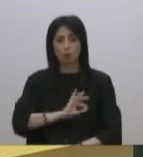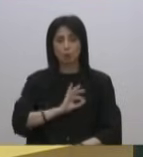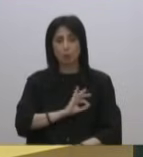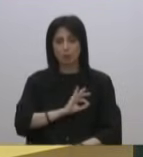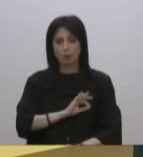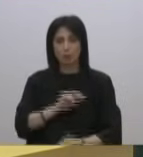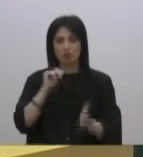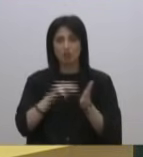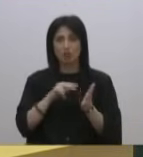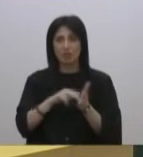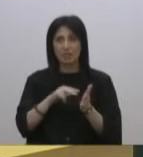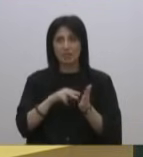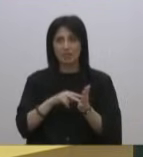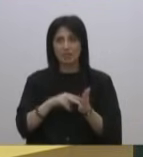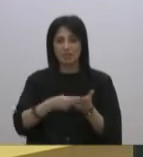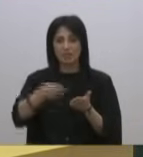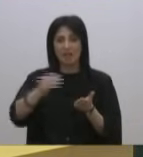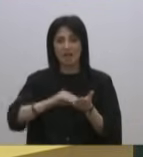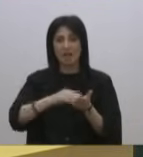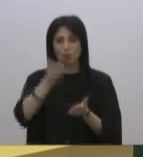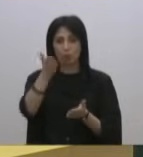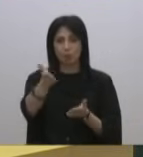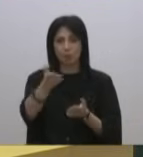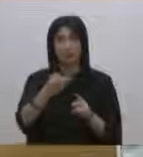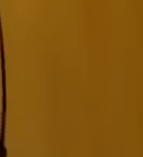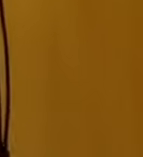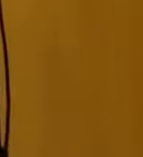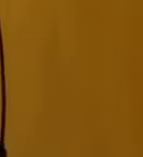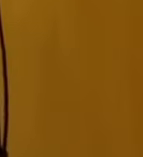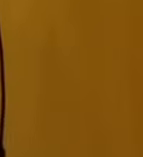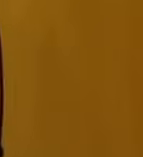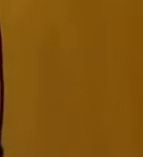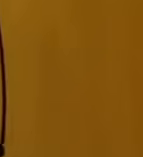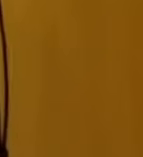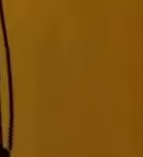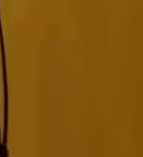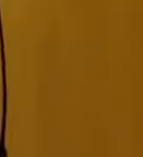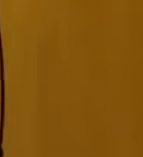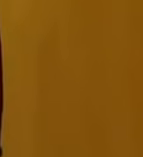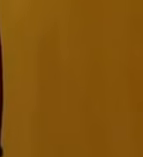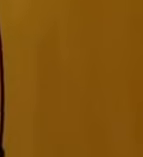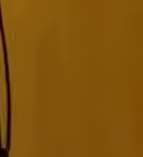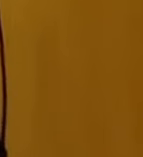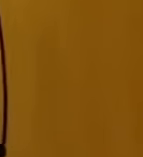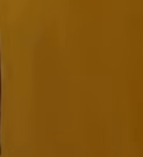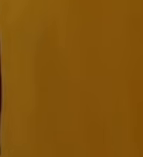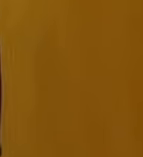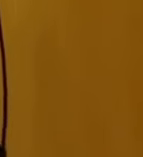იურისტის შეფასება რეზოლუციაზე. ამიტომ მოღალატეებმა ხმა არ უნდა